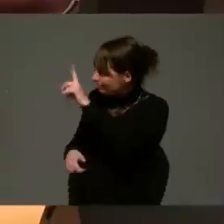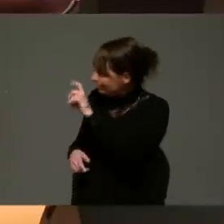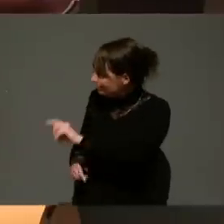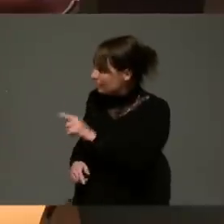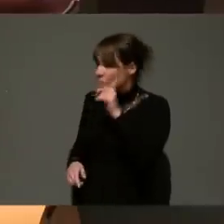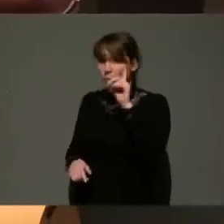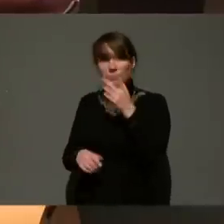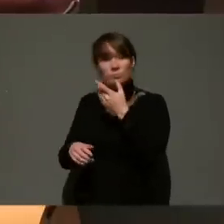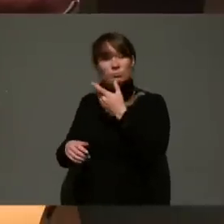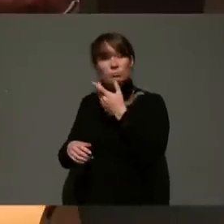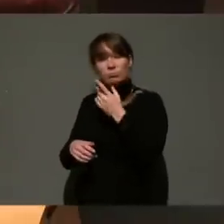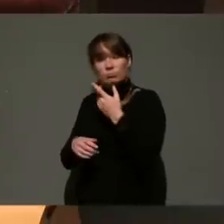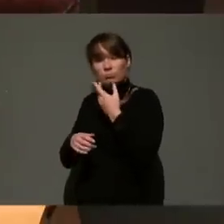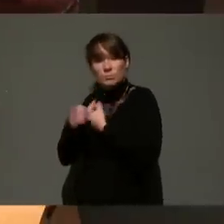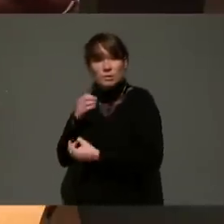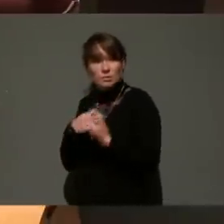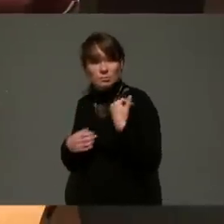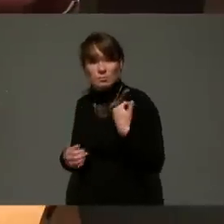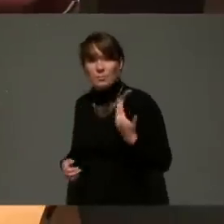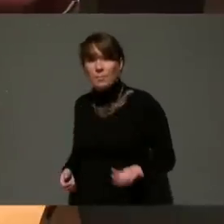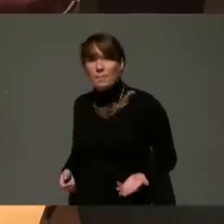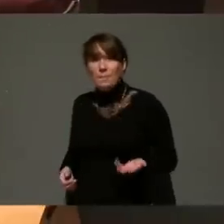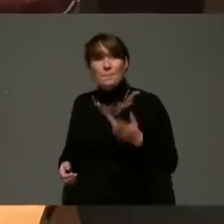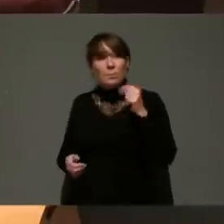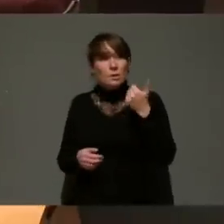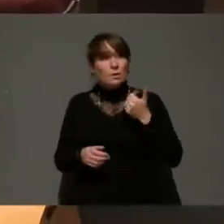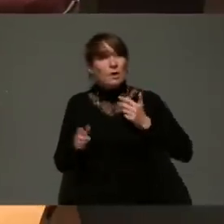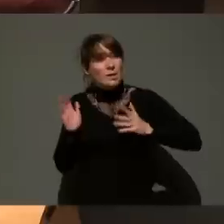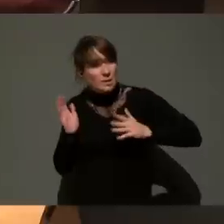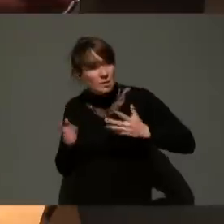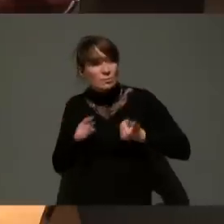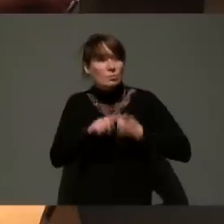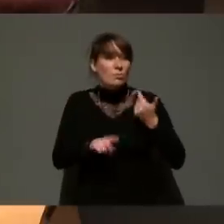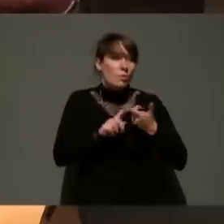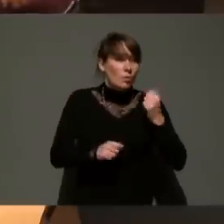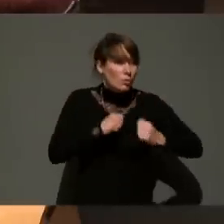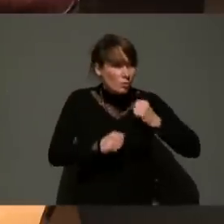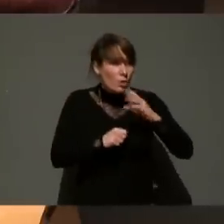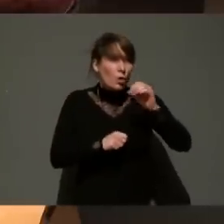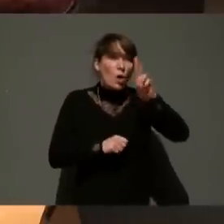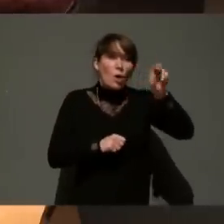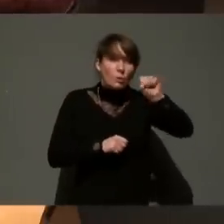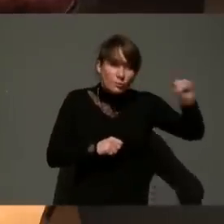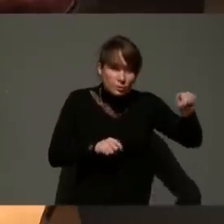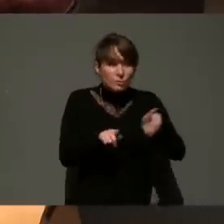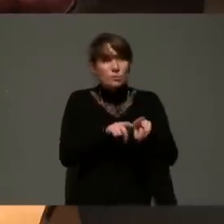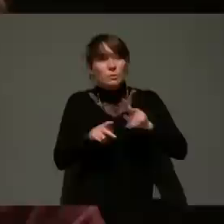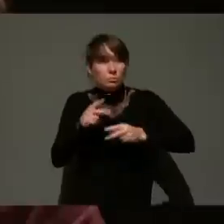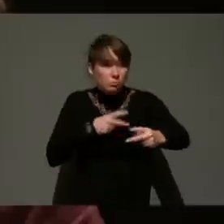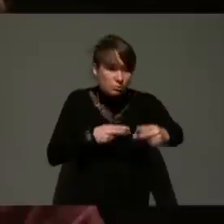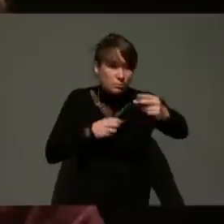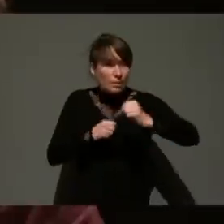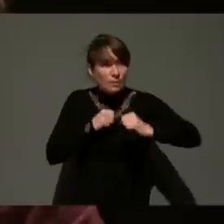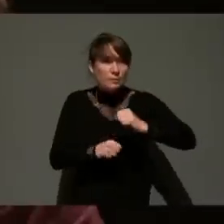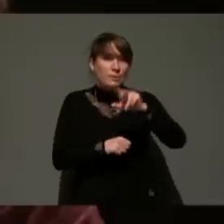on l'a dit tout à l'heure, vous avez fait d'abord beaucoup d'athlétisme, du cross, du 3000 mètres, etc. Et puis il y a